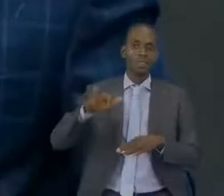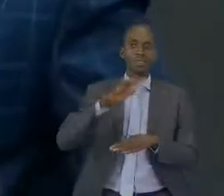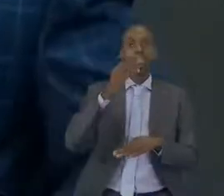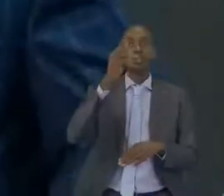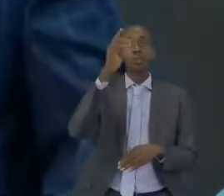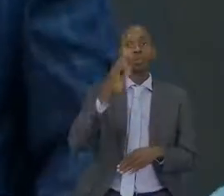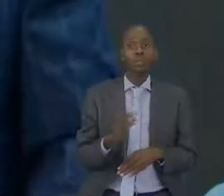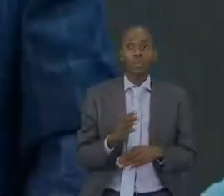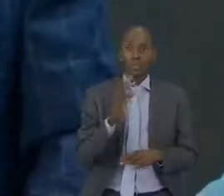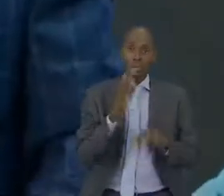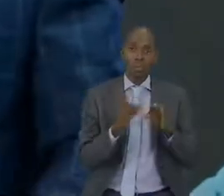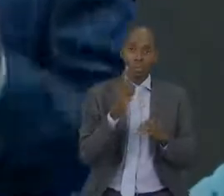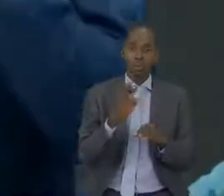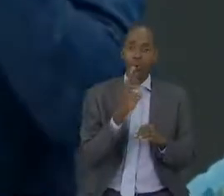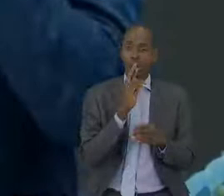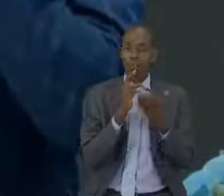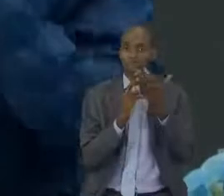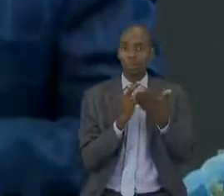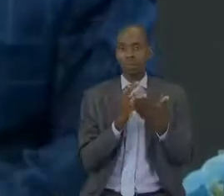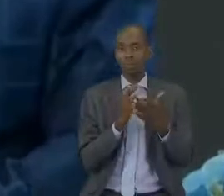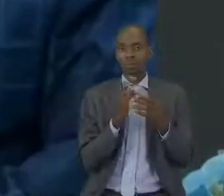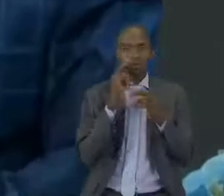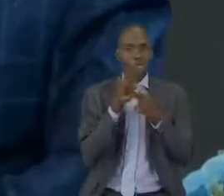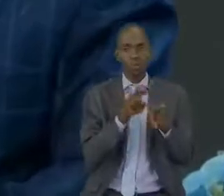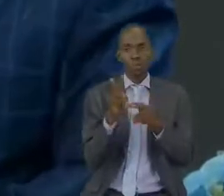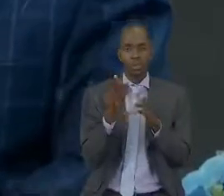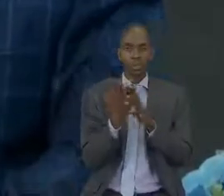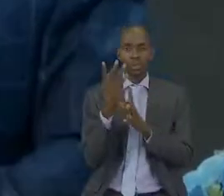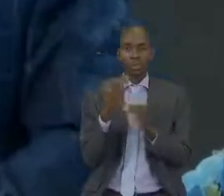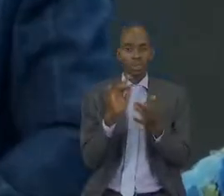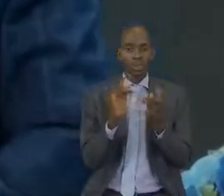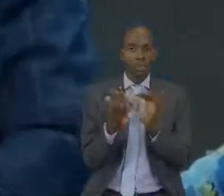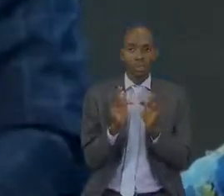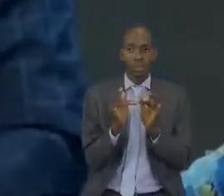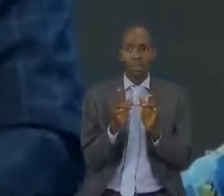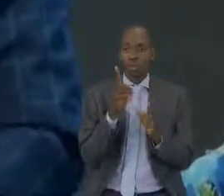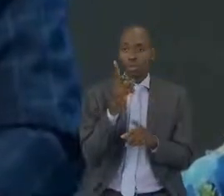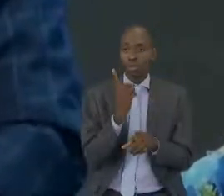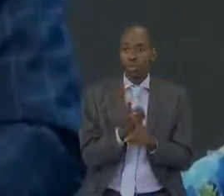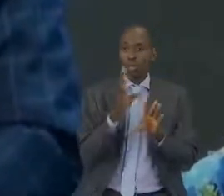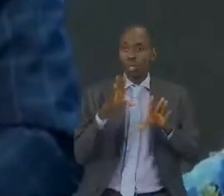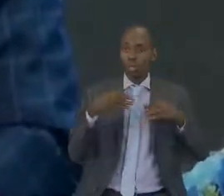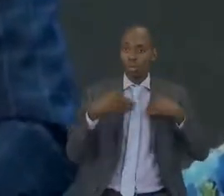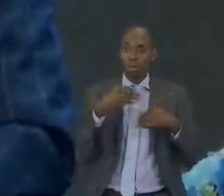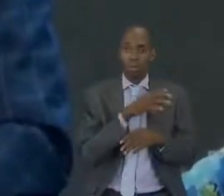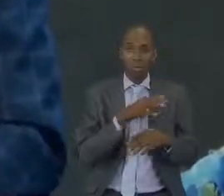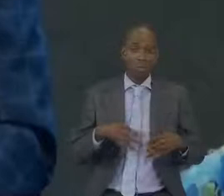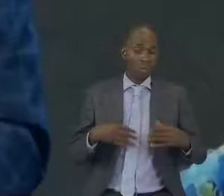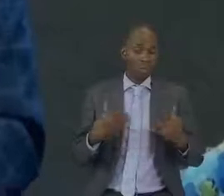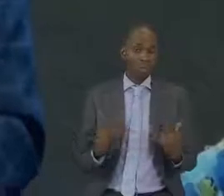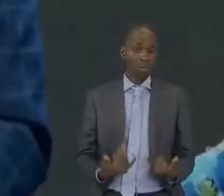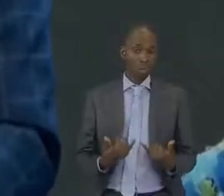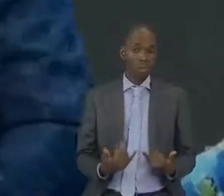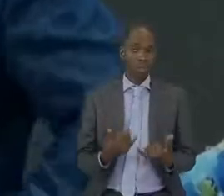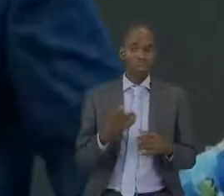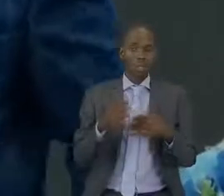Si vous nous suivez en ligne, partout où vous êtes, vous pouvez donner votre vie au Seigneur. Comme vous